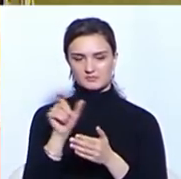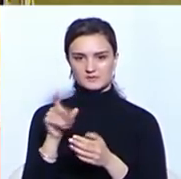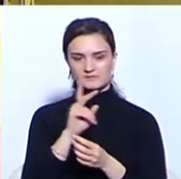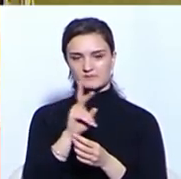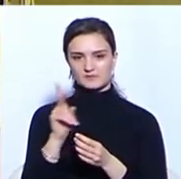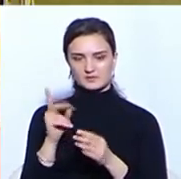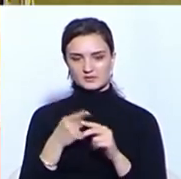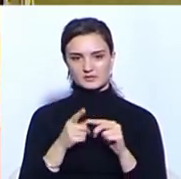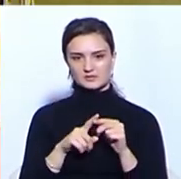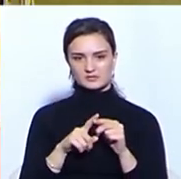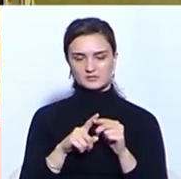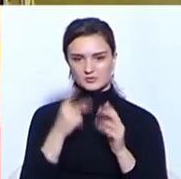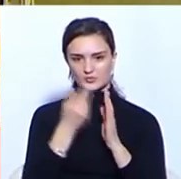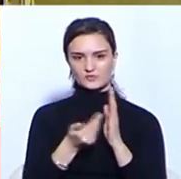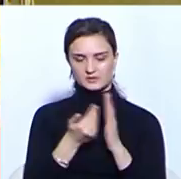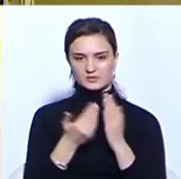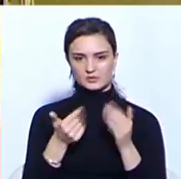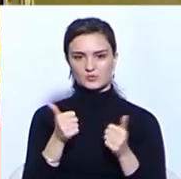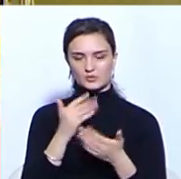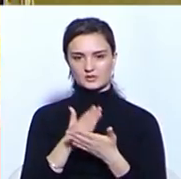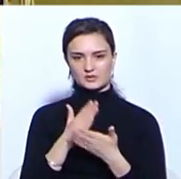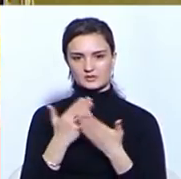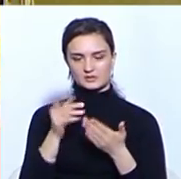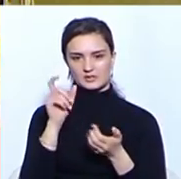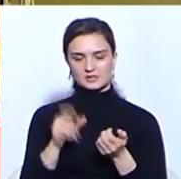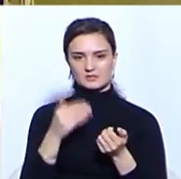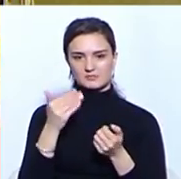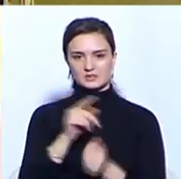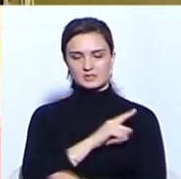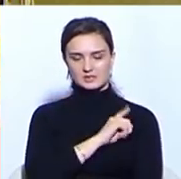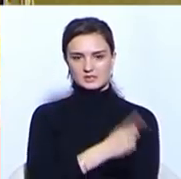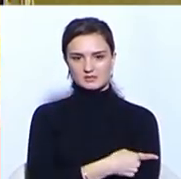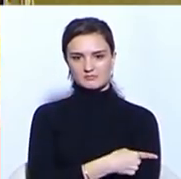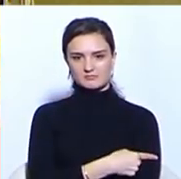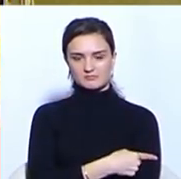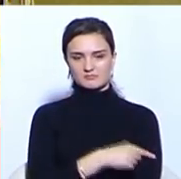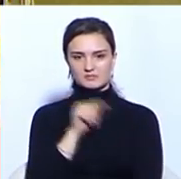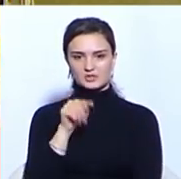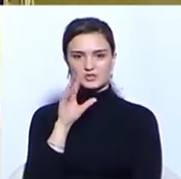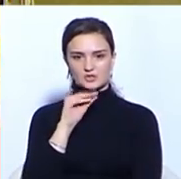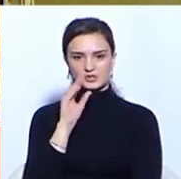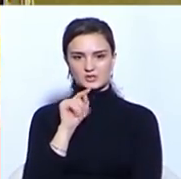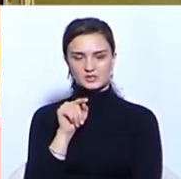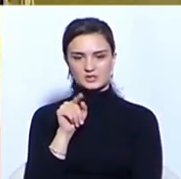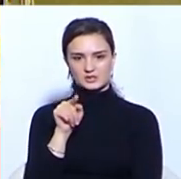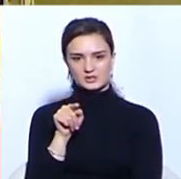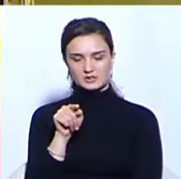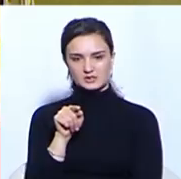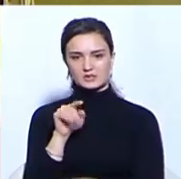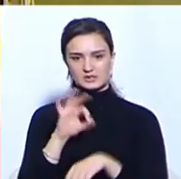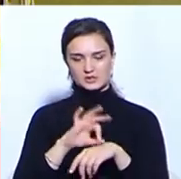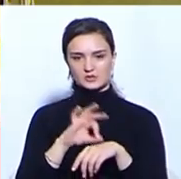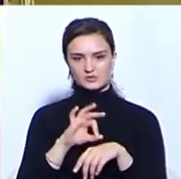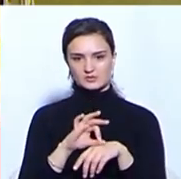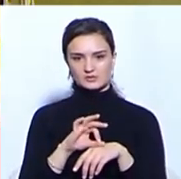რომლებმაც ყოველას უჩვენეს როგორია ადამიანის ძალა მაშინ, როდესაც ის დიაგნოზს